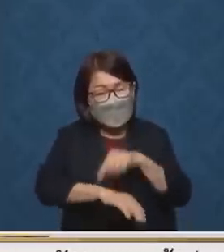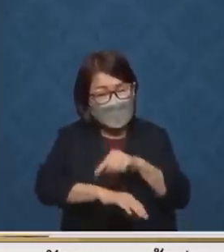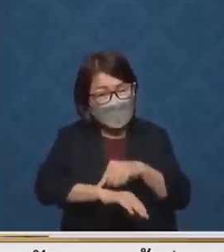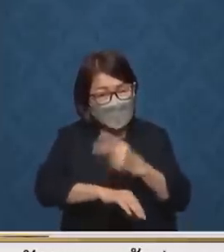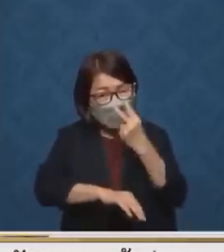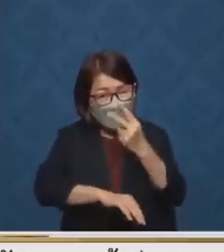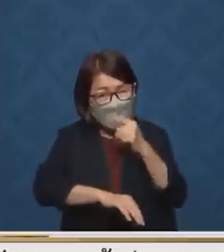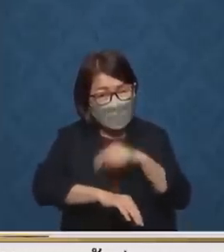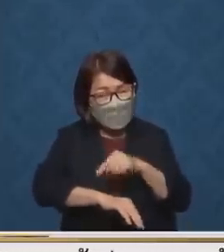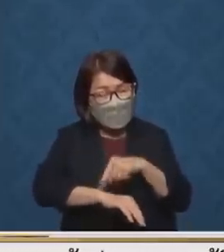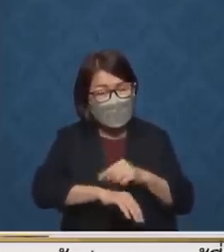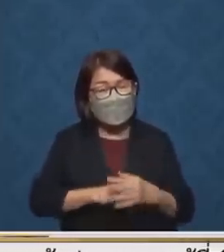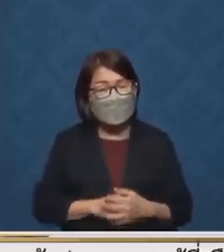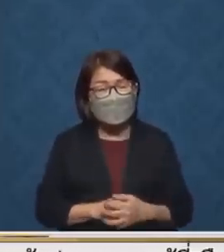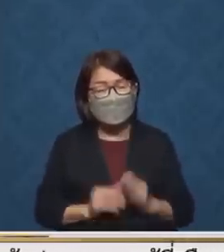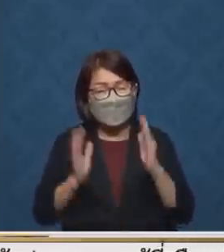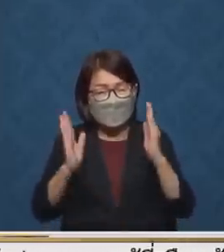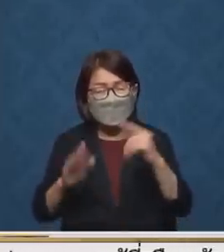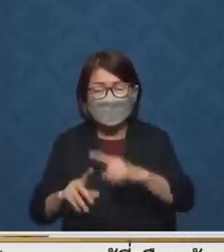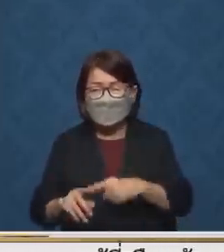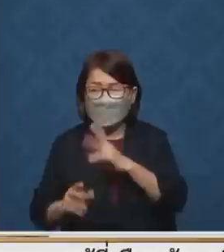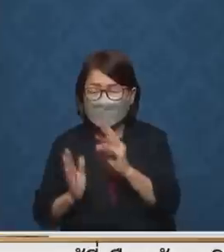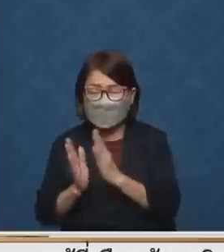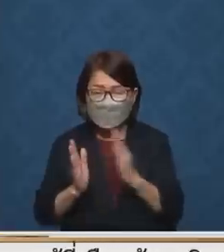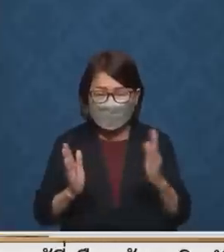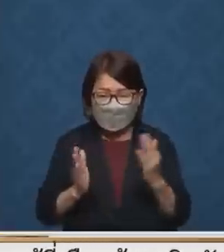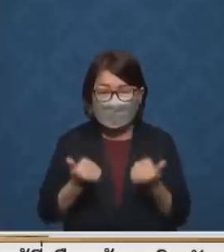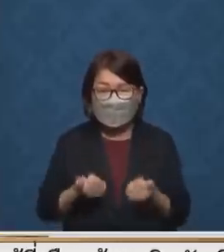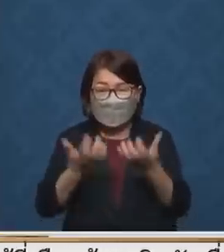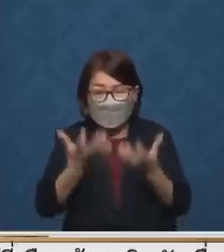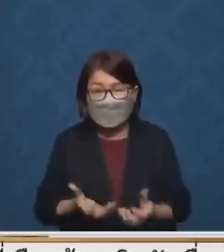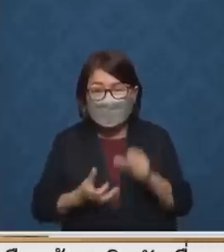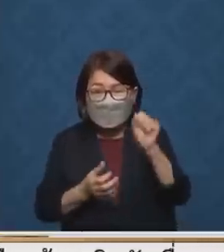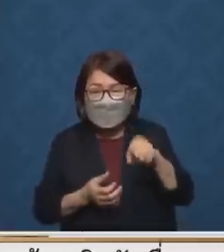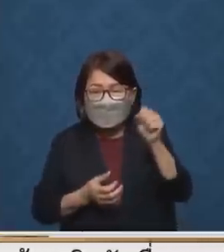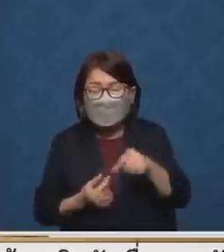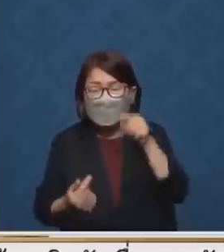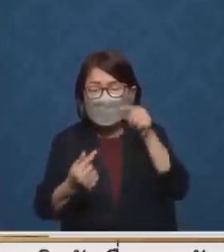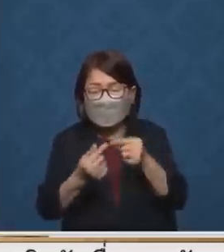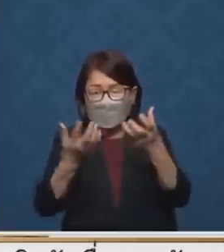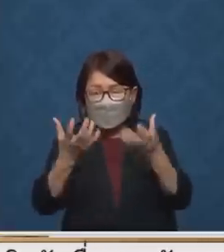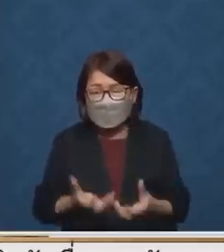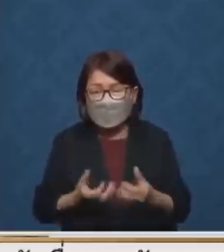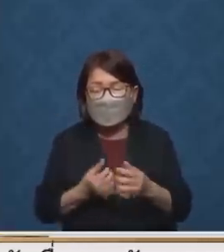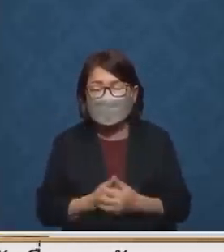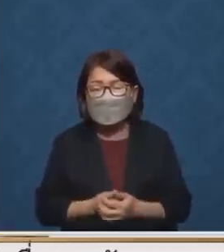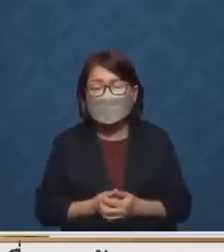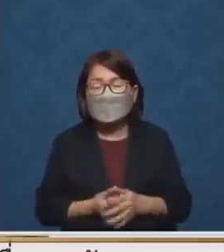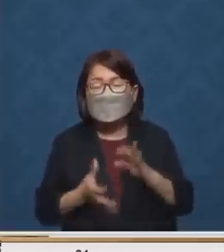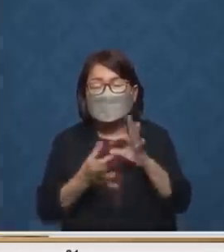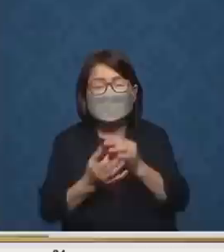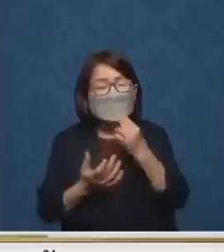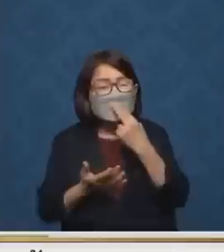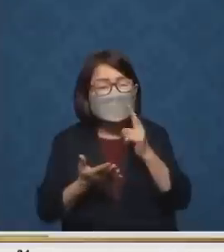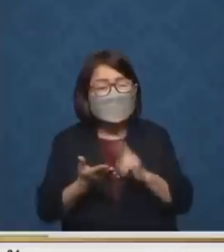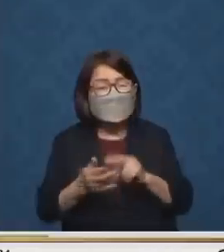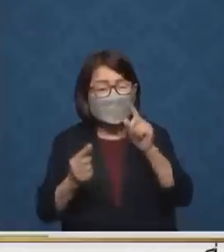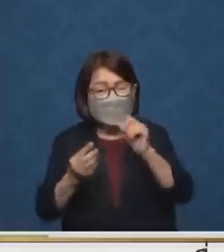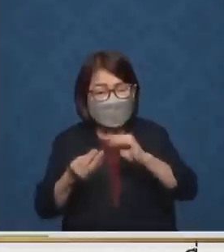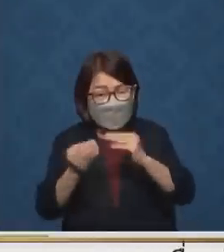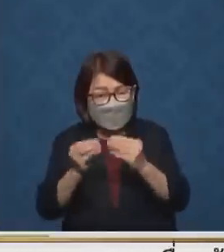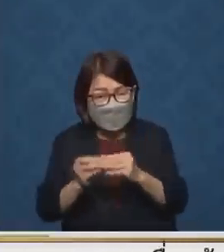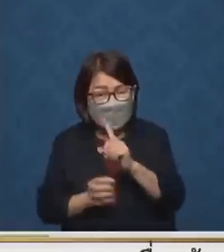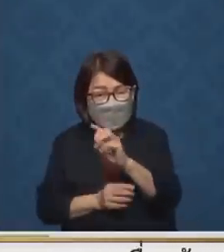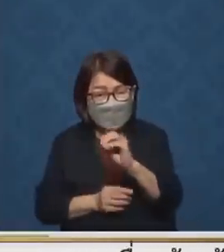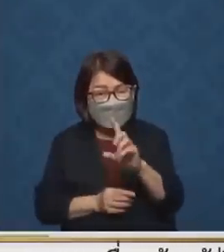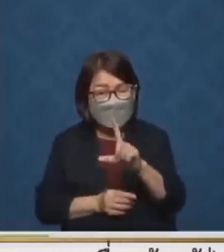ห่งเวลานี้บ้านเมืองเราถึงจุดวกฤต์แล้วครับเริ่มถึจดวกฤตแล้วตัศือ 103-64